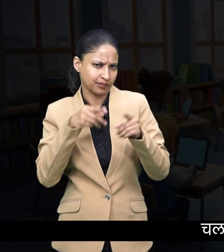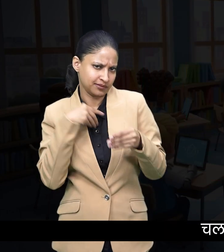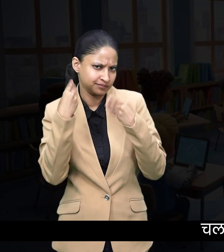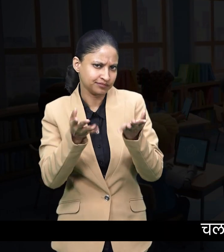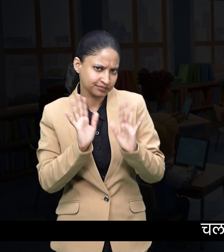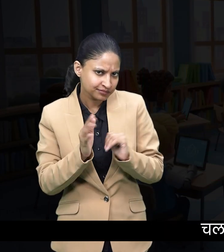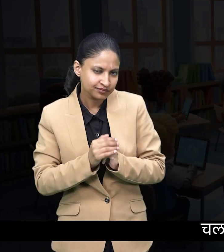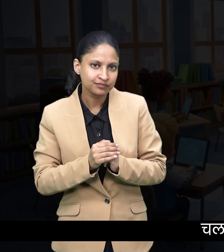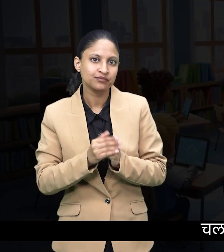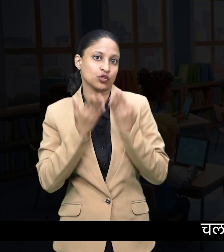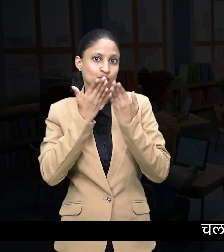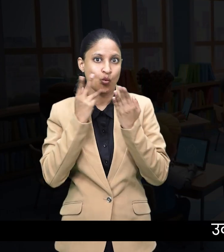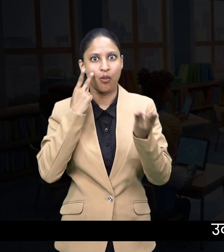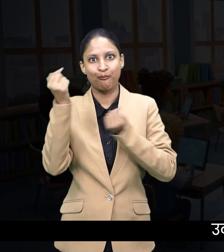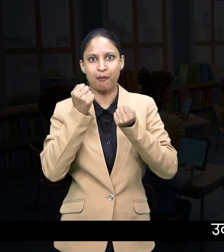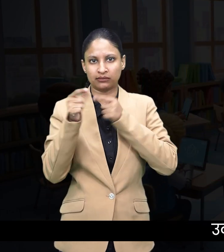चला काही उदाहरणे घेऊ.